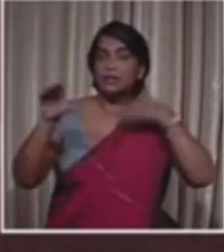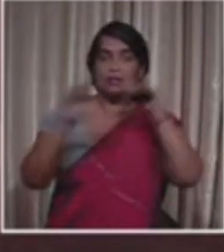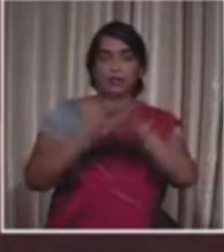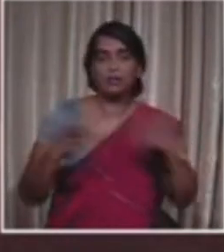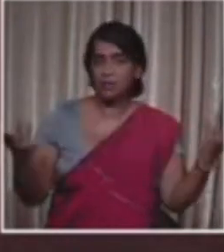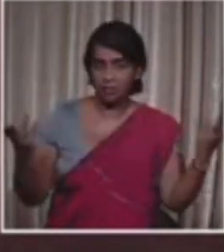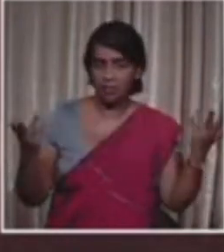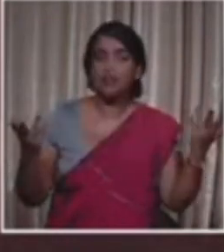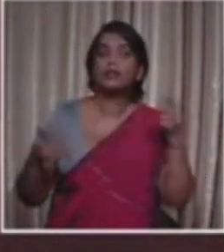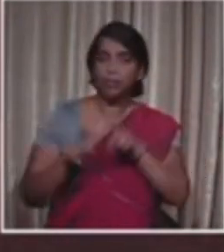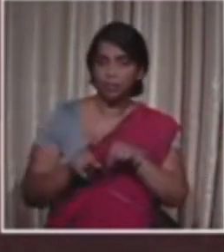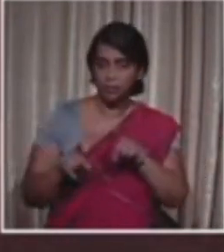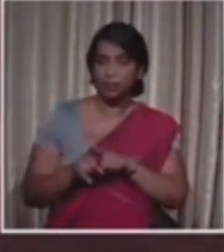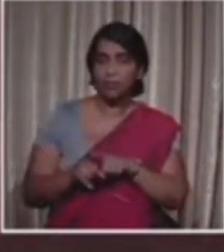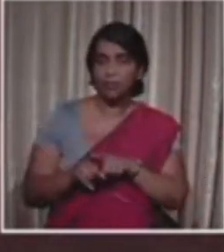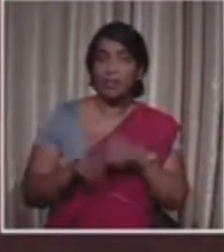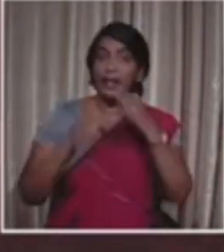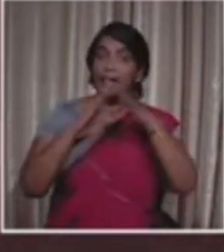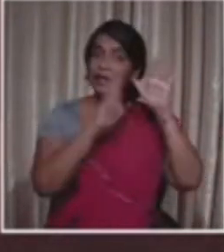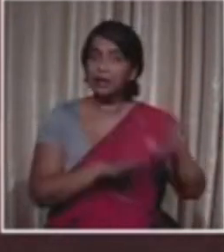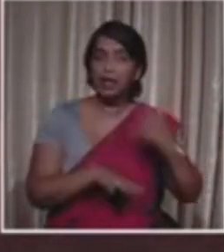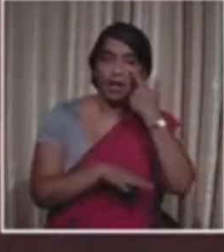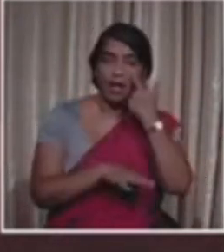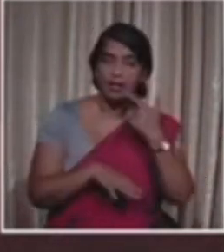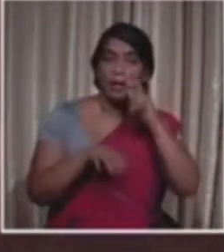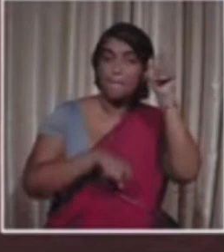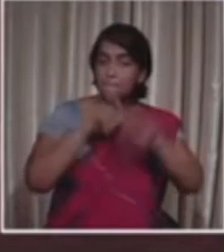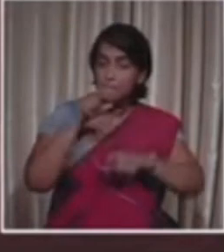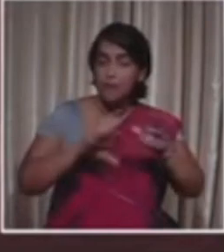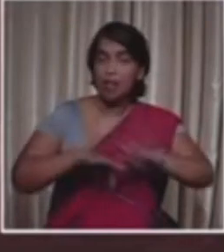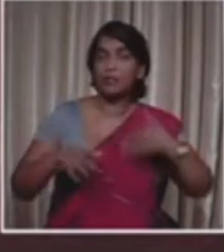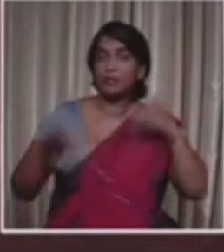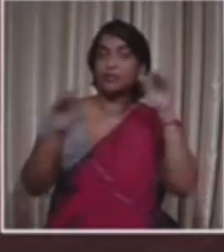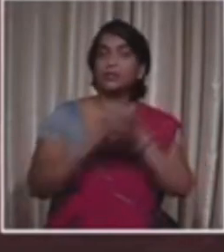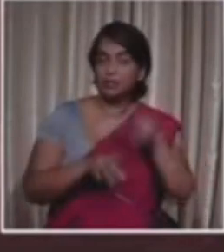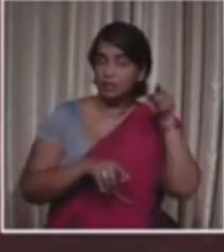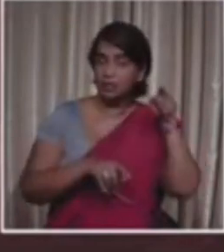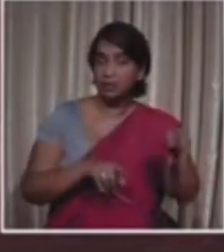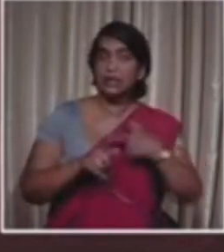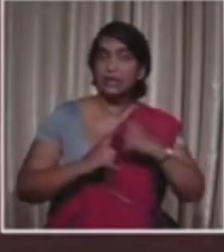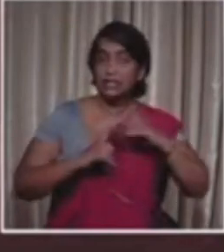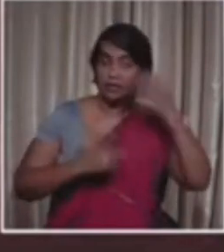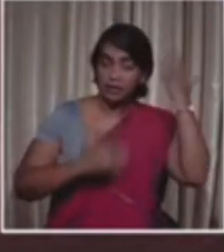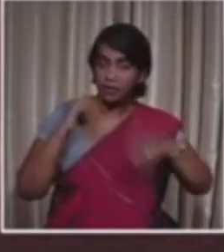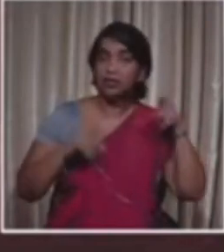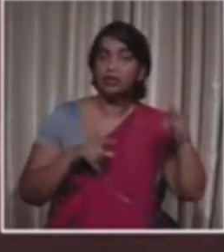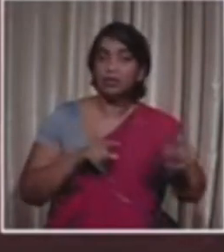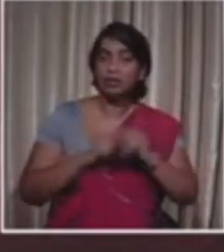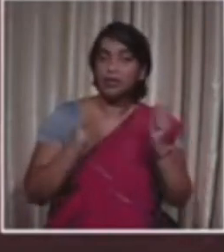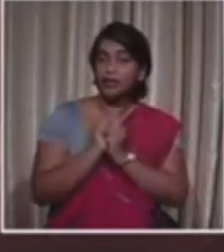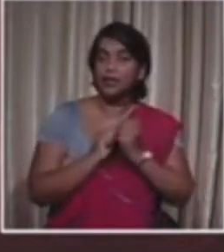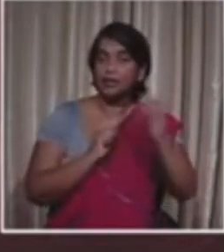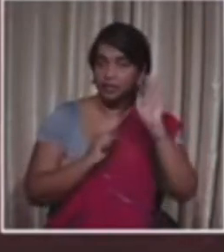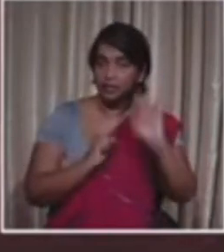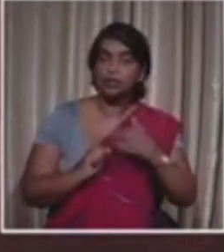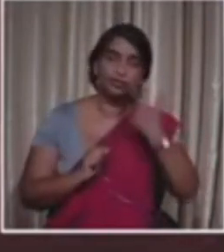කරලා නිස්සද්ද වෙන්න ඉන්නවා හැබැයි මේ කතා කරන්නේ ඒක දාලා ඔවුන්ගේ ජීවිත බිලි ගන්න මේ අය කටයුතු කරන එක